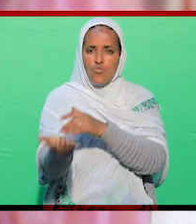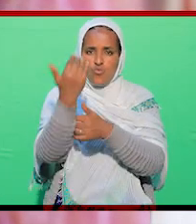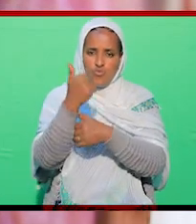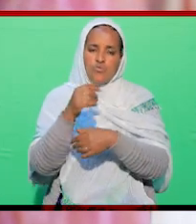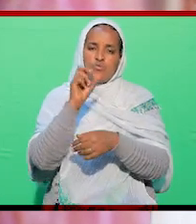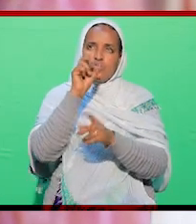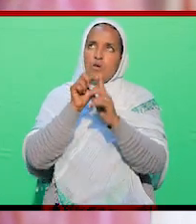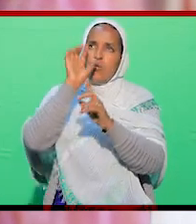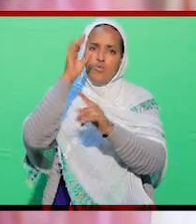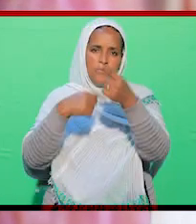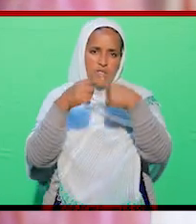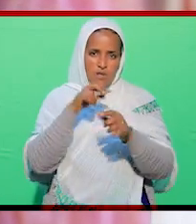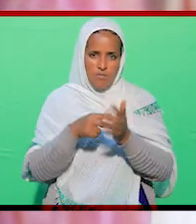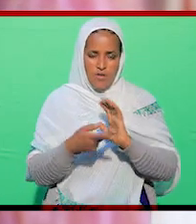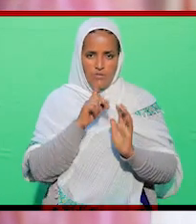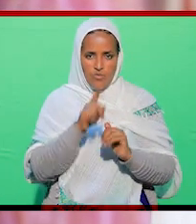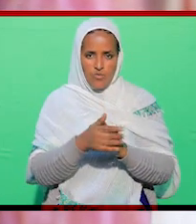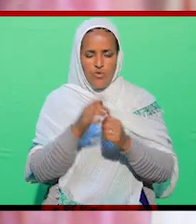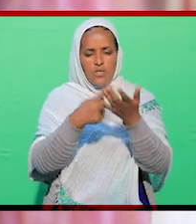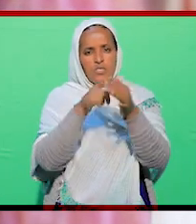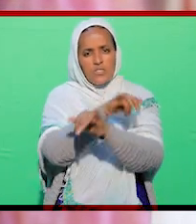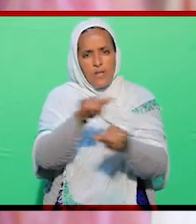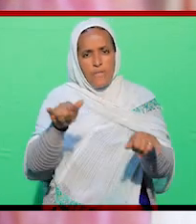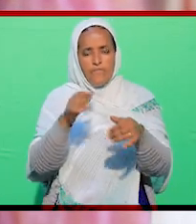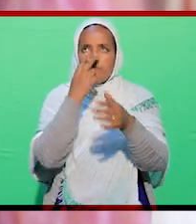ይወስደናል። ከዛ በኋላ ደግሞ ኑ ብሎ ያመጣናል ማለት ነው።